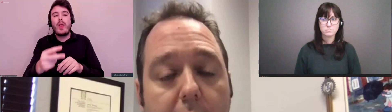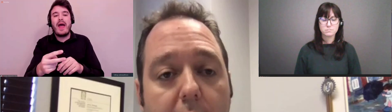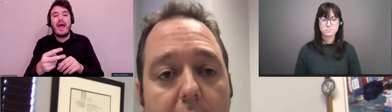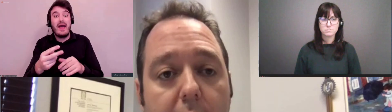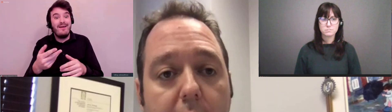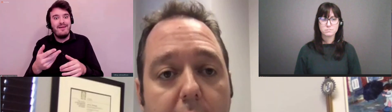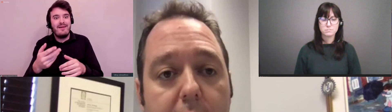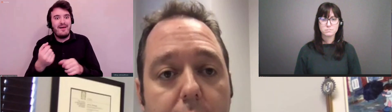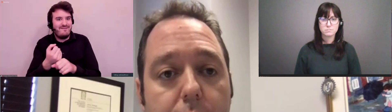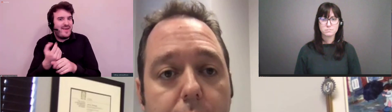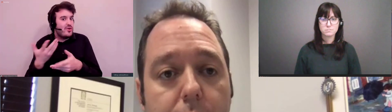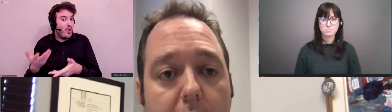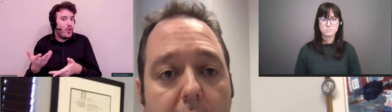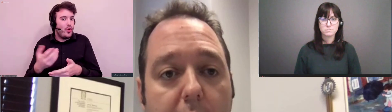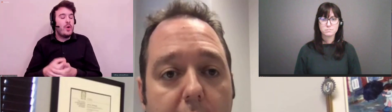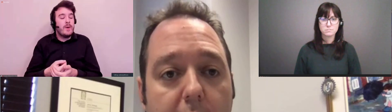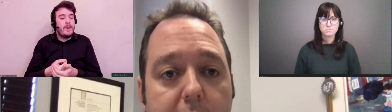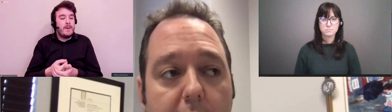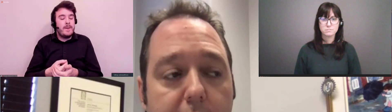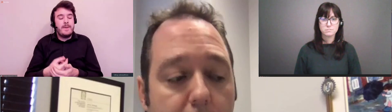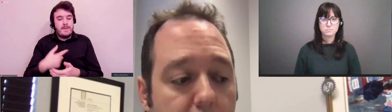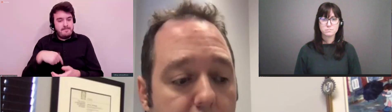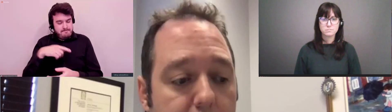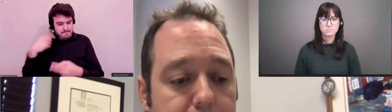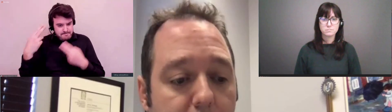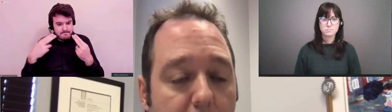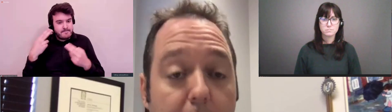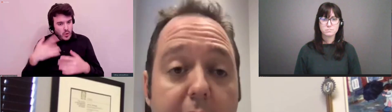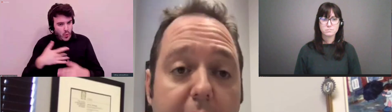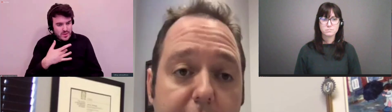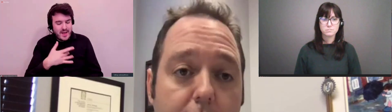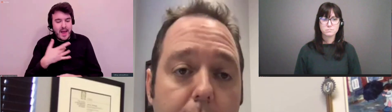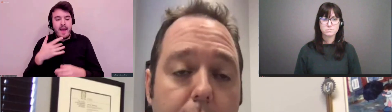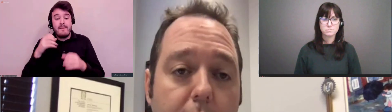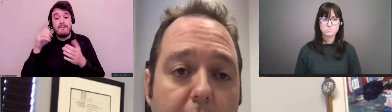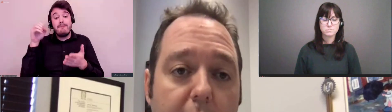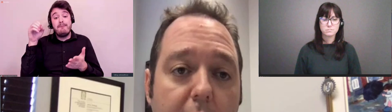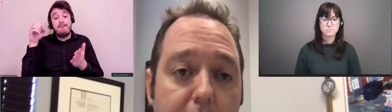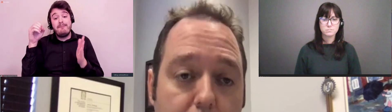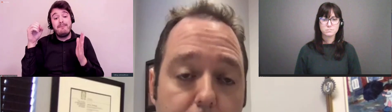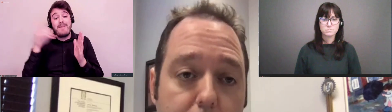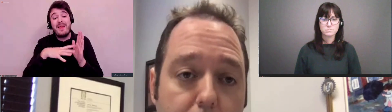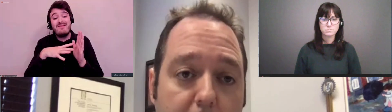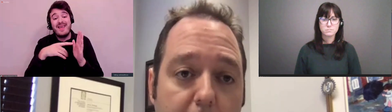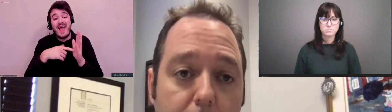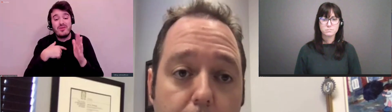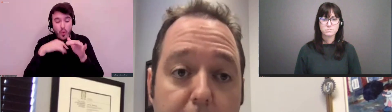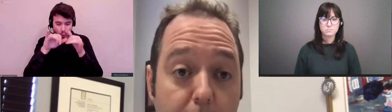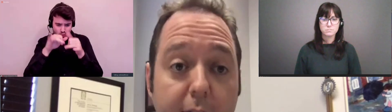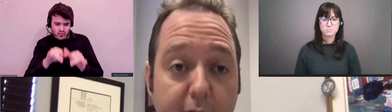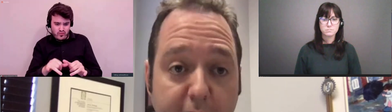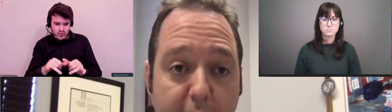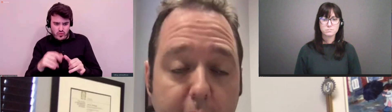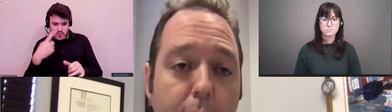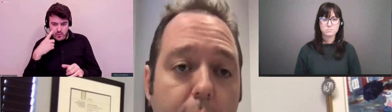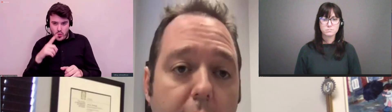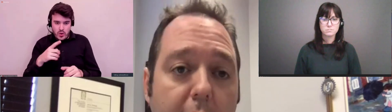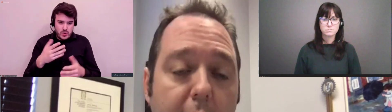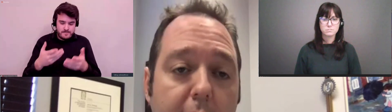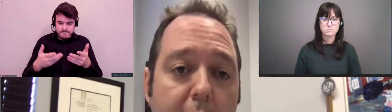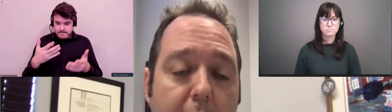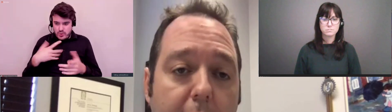Donc, nous, dans la planification pour les changes qu'on a eu besoin de faire